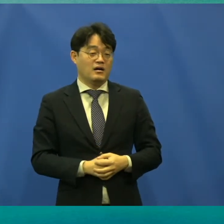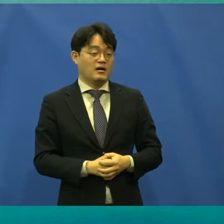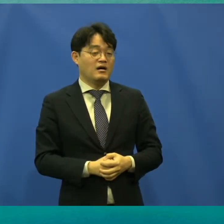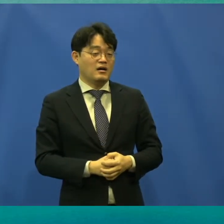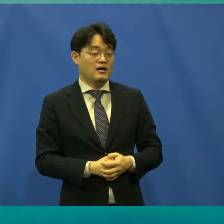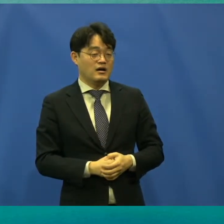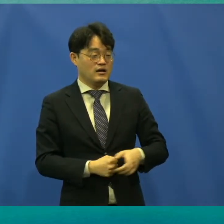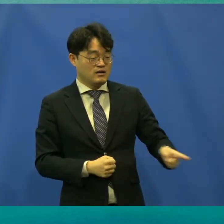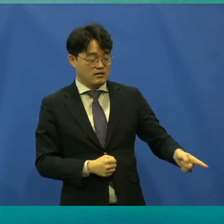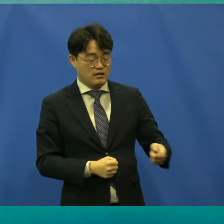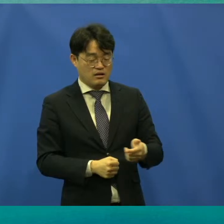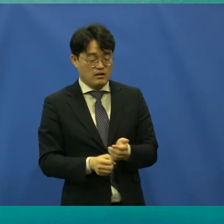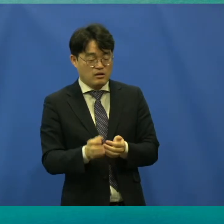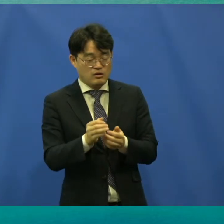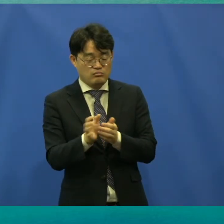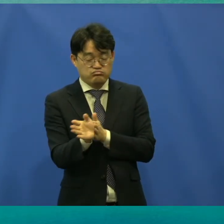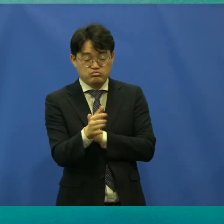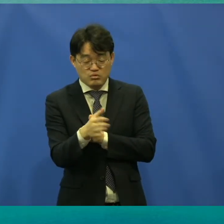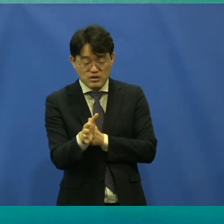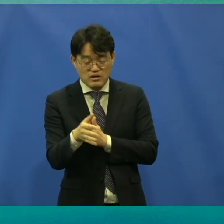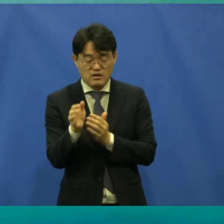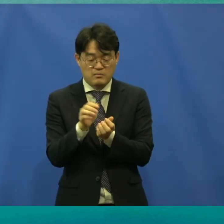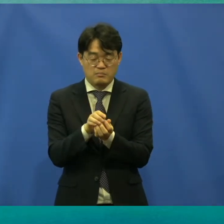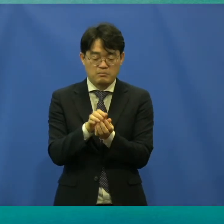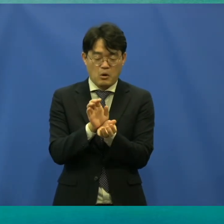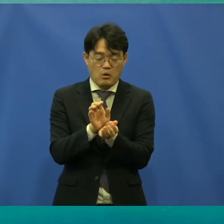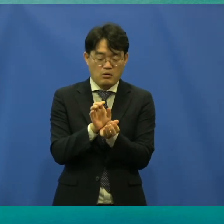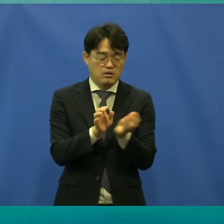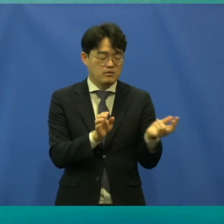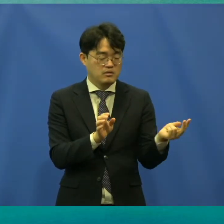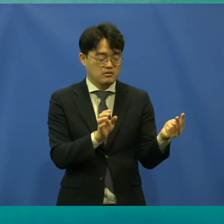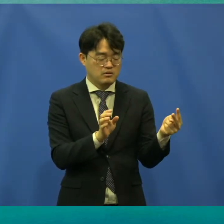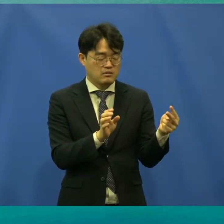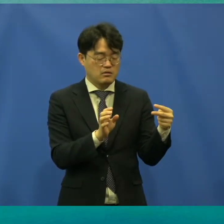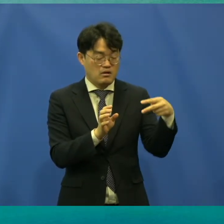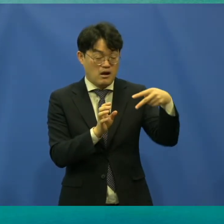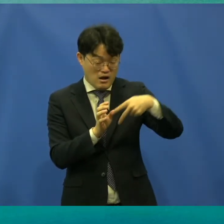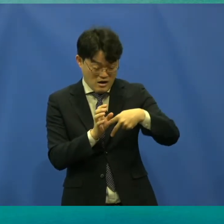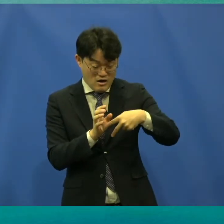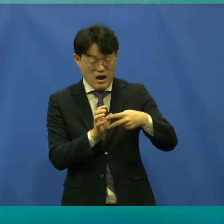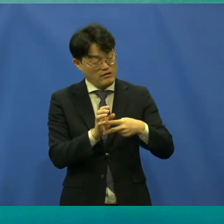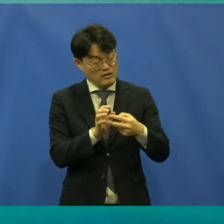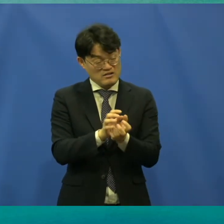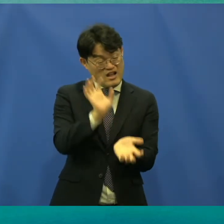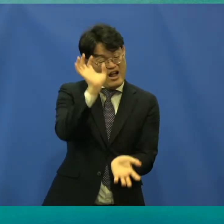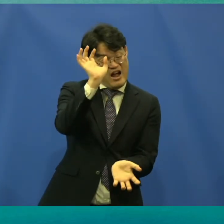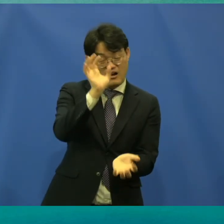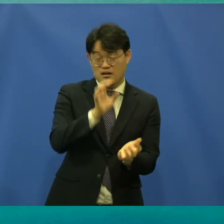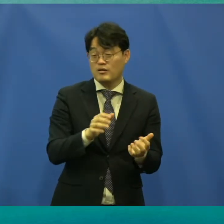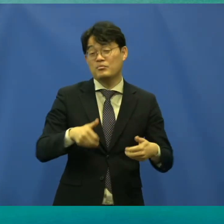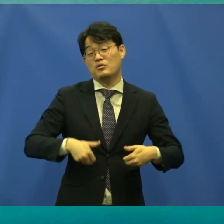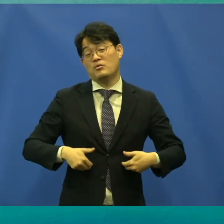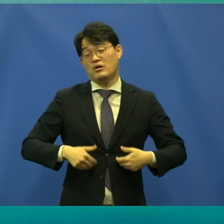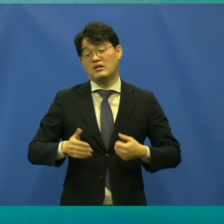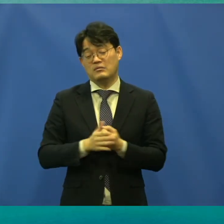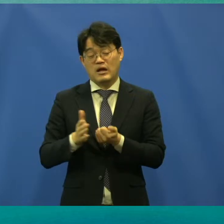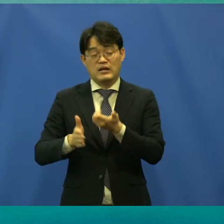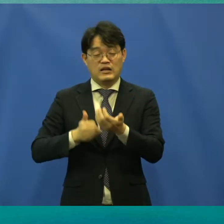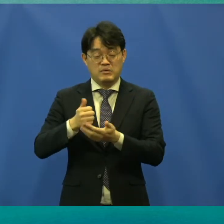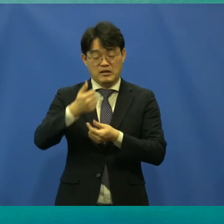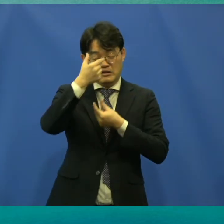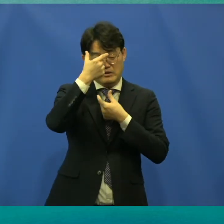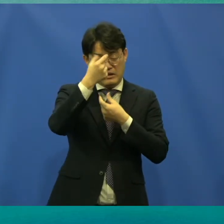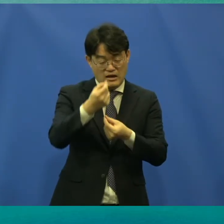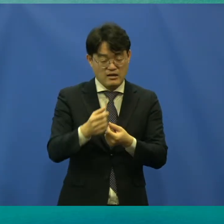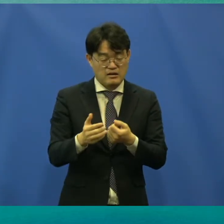물고기 입이 또 어느 정도 돼야 또 할 거 아니에요, 여러분. 또 타이밍도 중요하고 물고기가 조금만 늦게